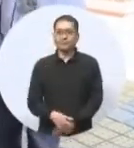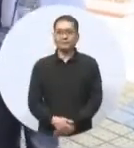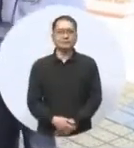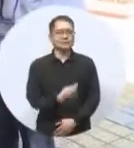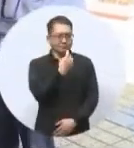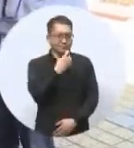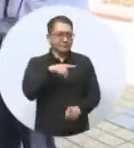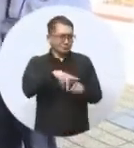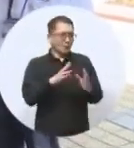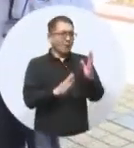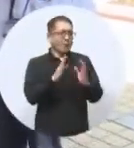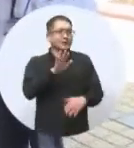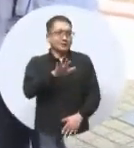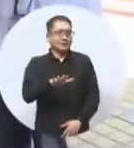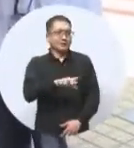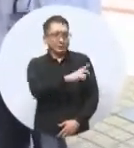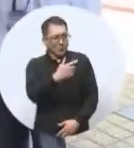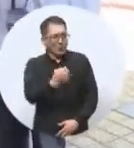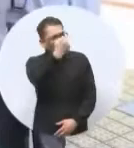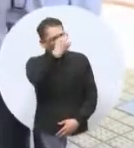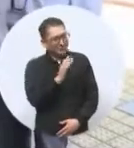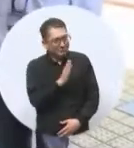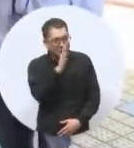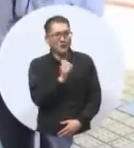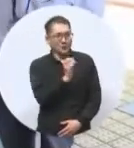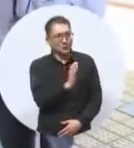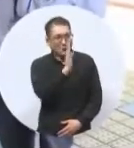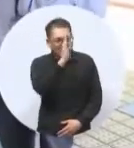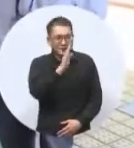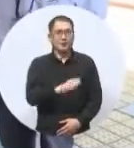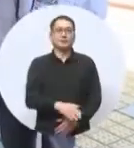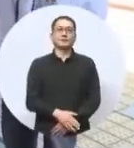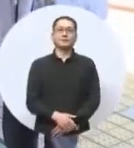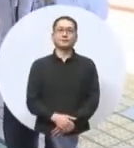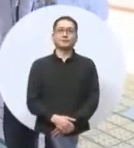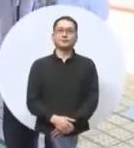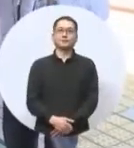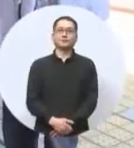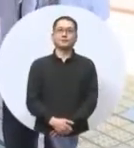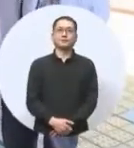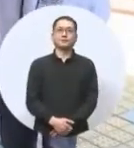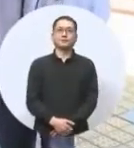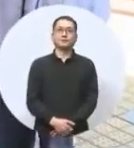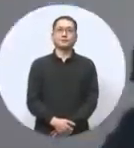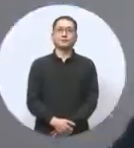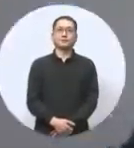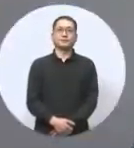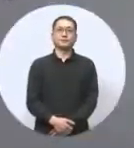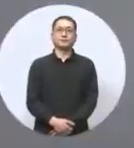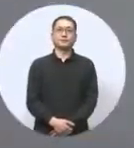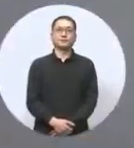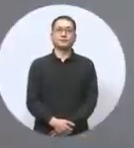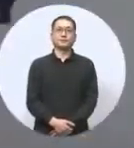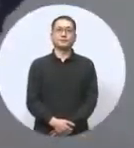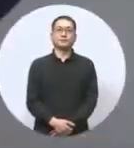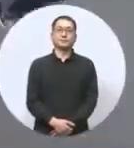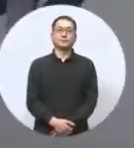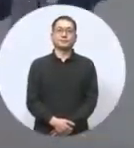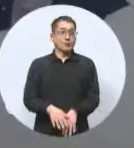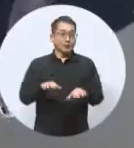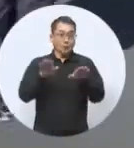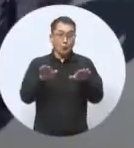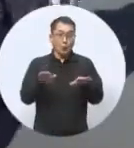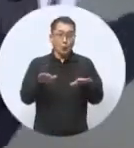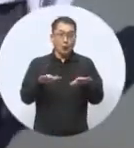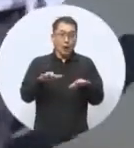。 リポーターの小林です。いろいろ教えてください。 はい、よろしくお願いします。よろしくお願いします。 さあ、今